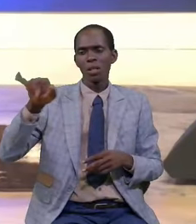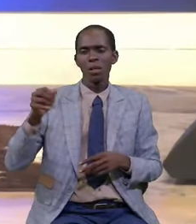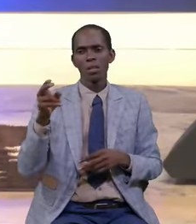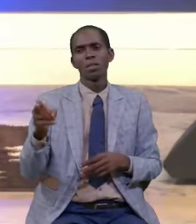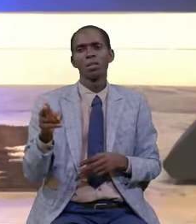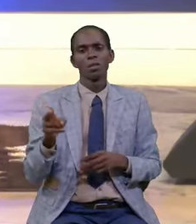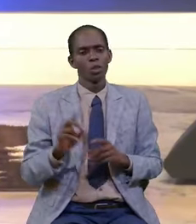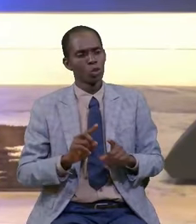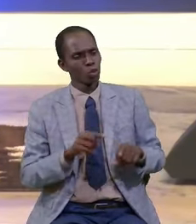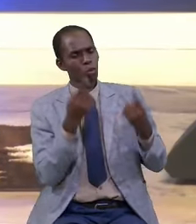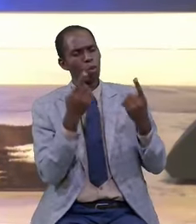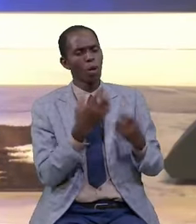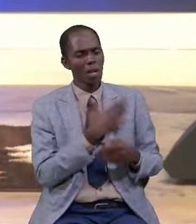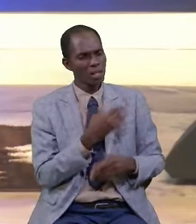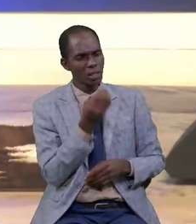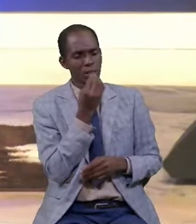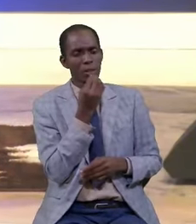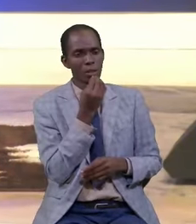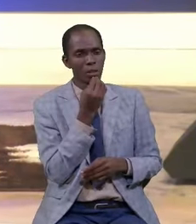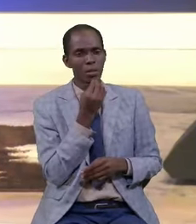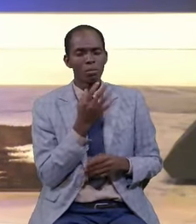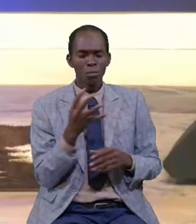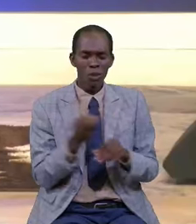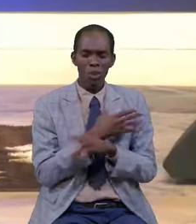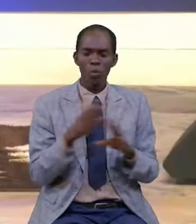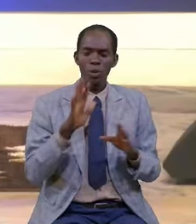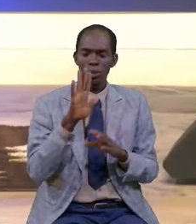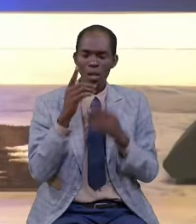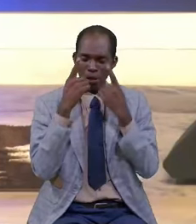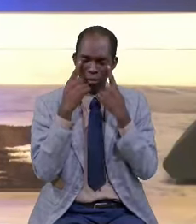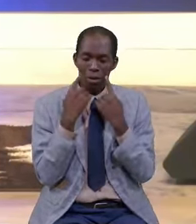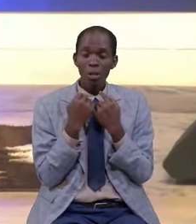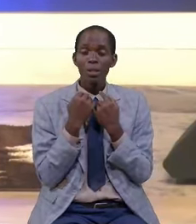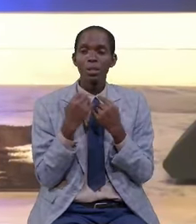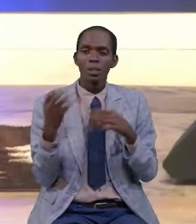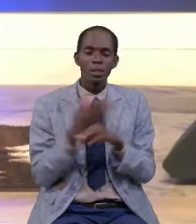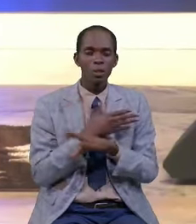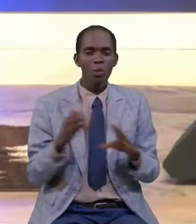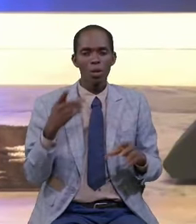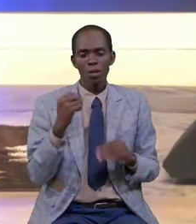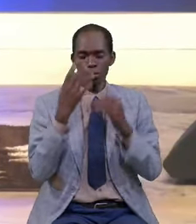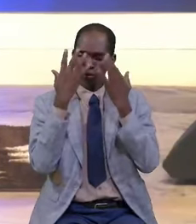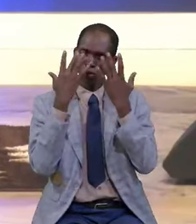Va manger. Essuie les larmes. Essuie la tristesse.